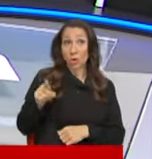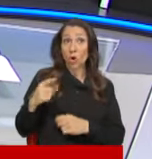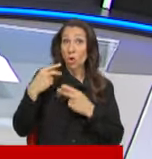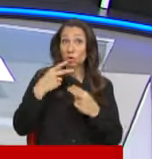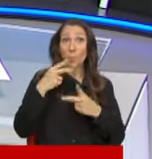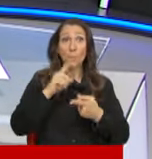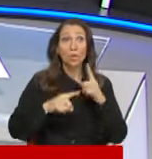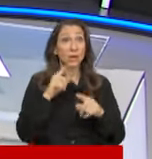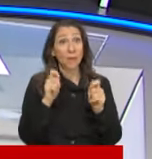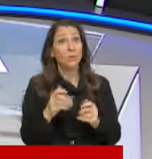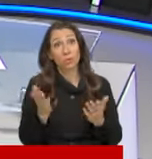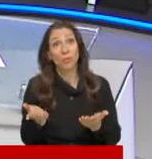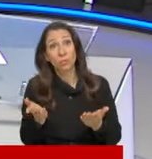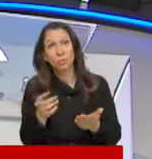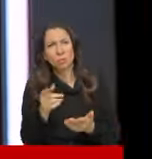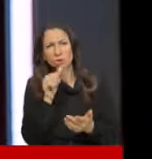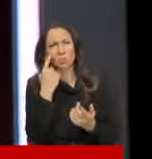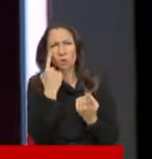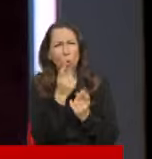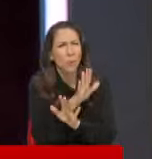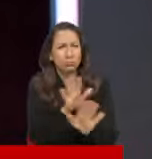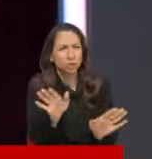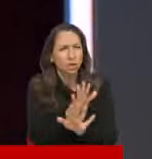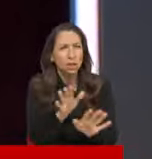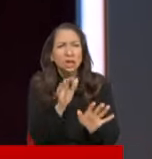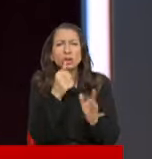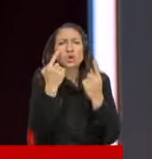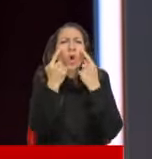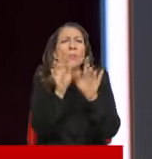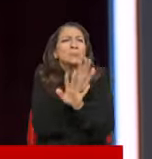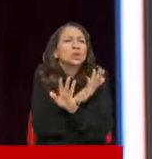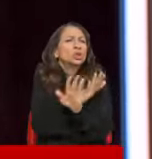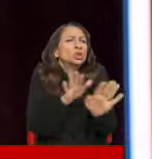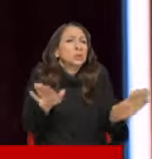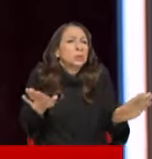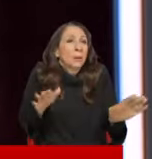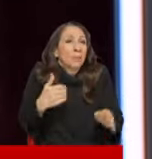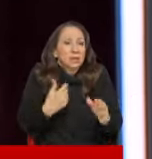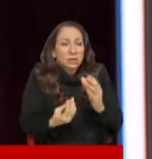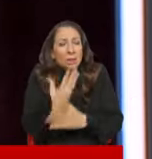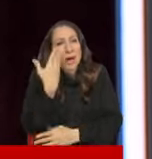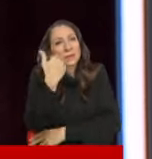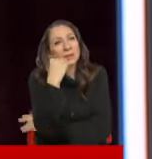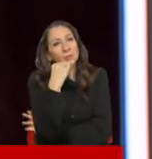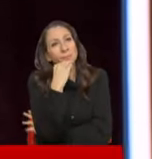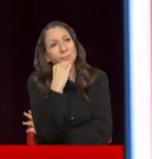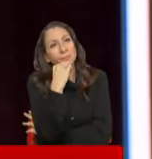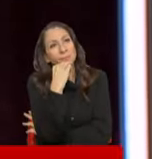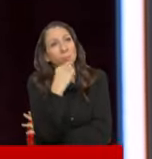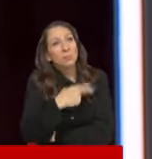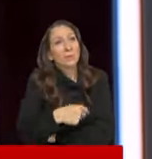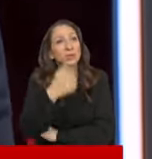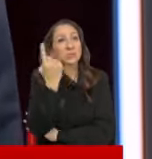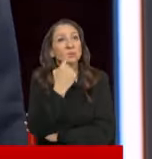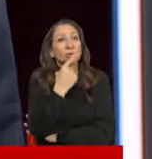konuşturarak siyaset yapıyor bu hiç görülmüş bir şey değil hiç görülmüş bir şey değil Şimdi ben sabah izledim Sizin yanınızı Belediye